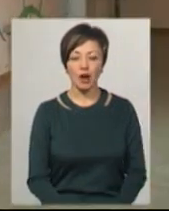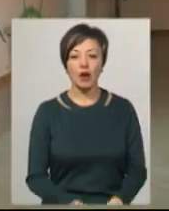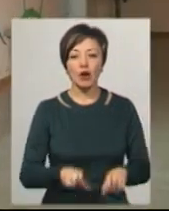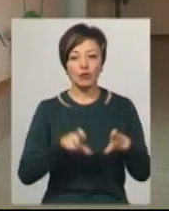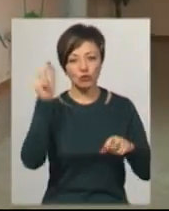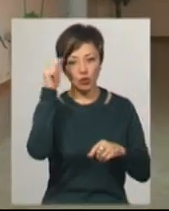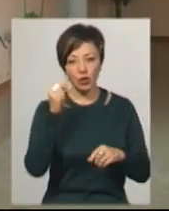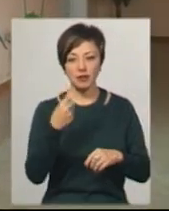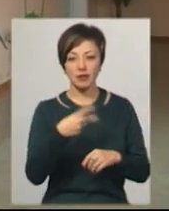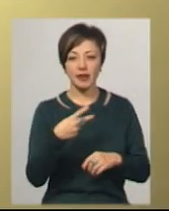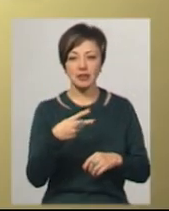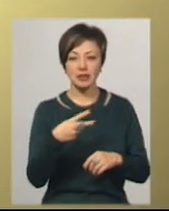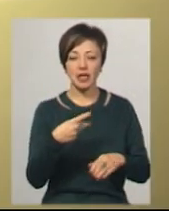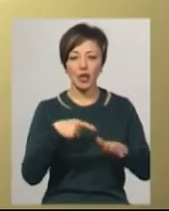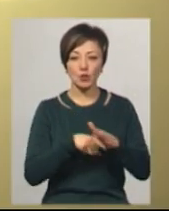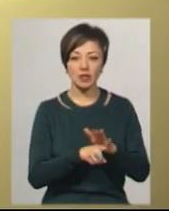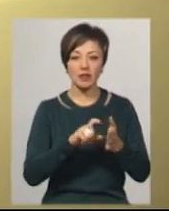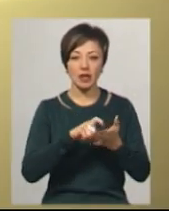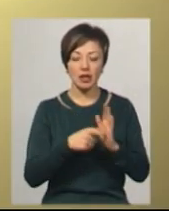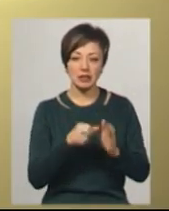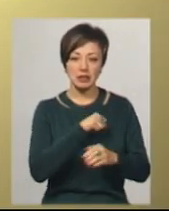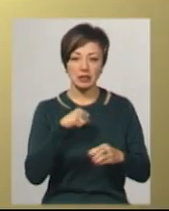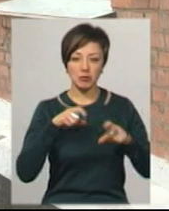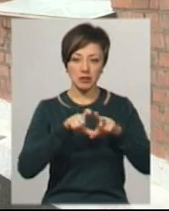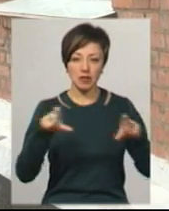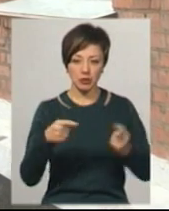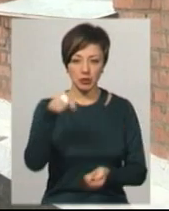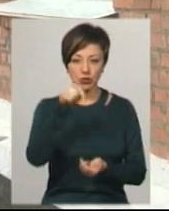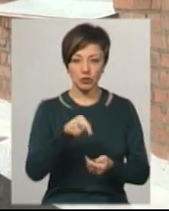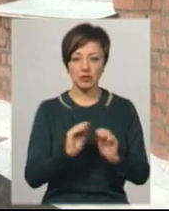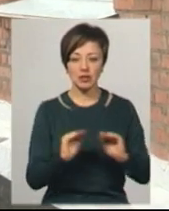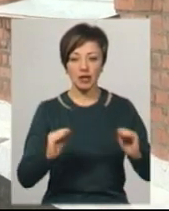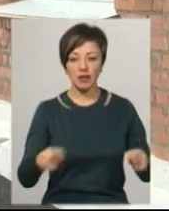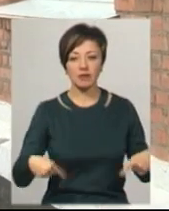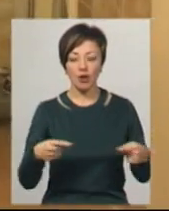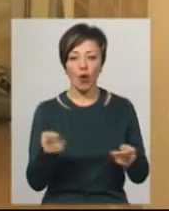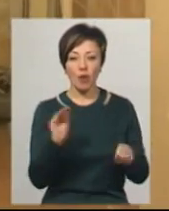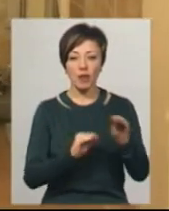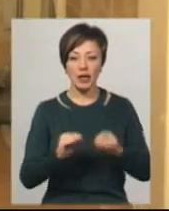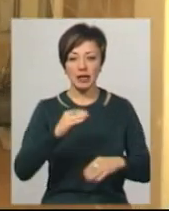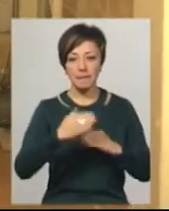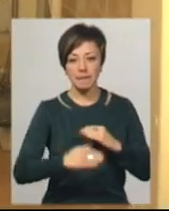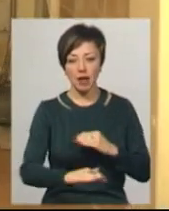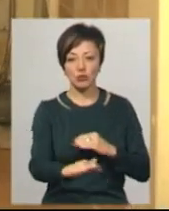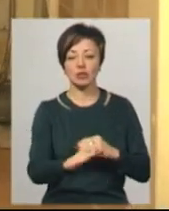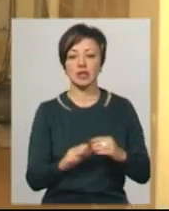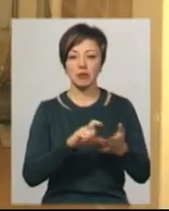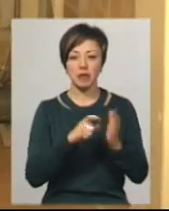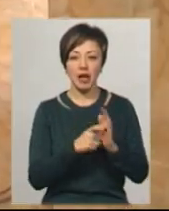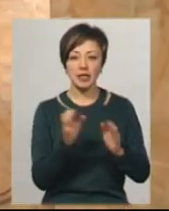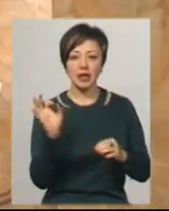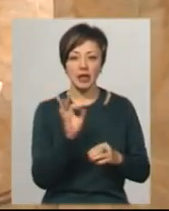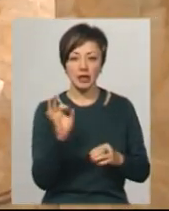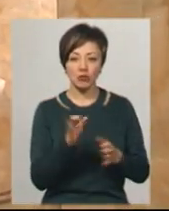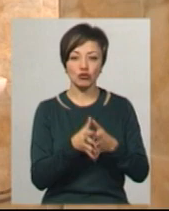У школі налічується 20 інклюзивних класів, а сам заклад пристосований для учнів на візках. Обладнані пандуси, кімнати гігієни, широкі двері у